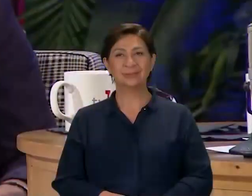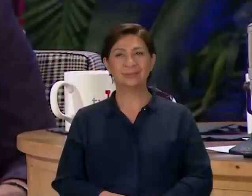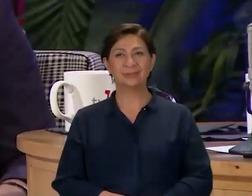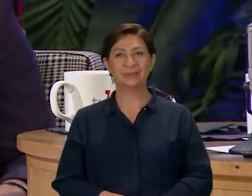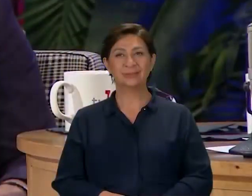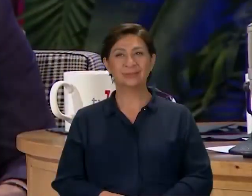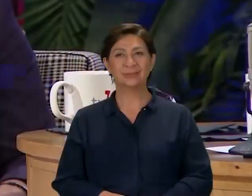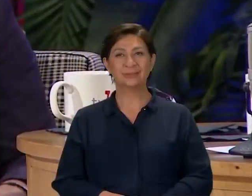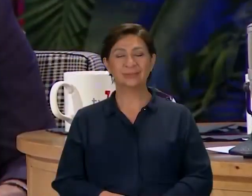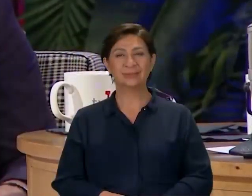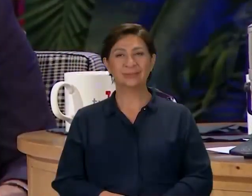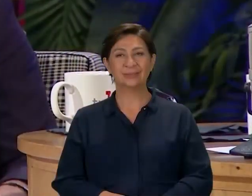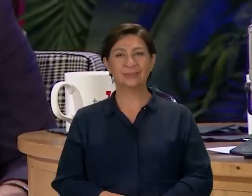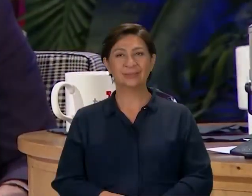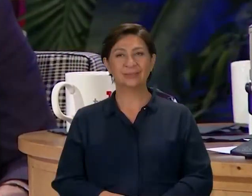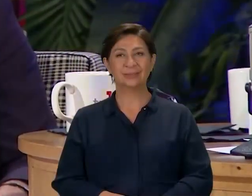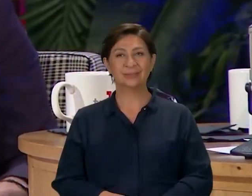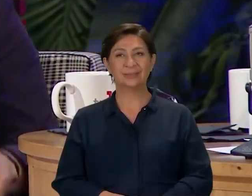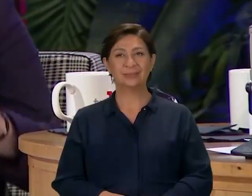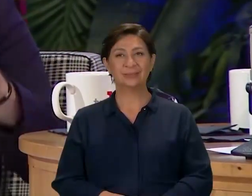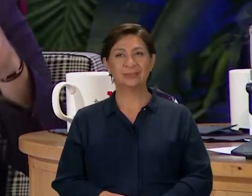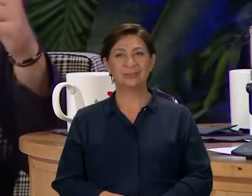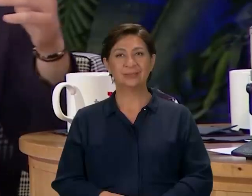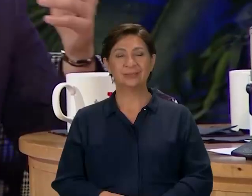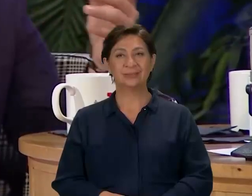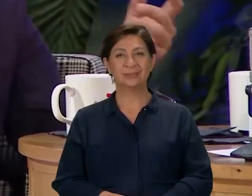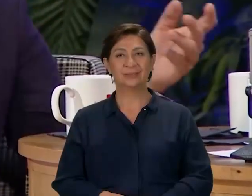очи страстные и